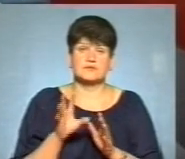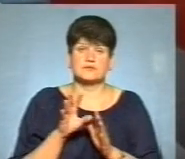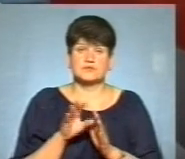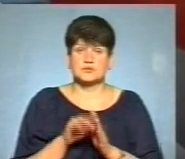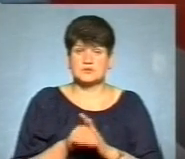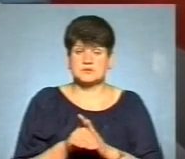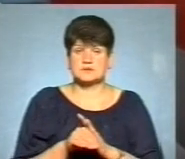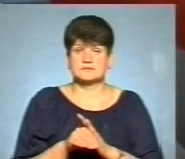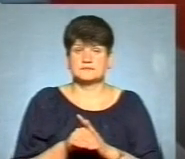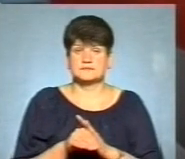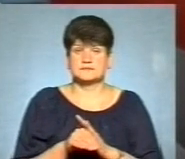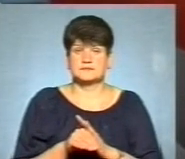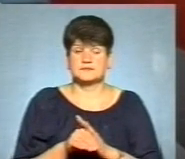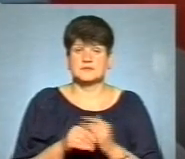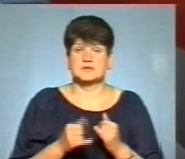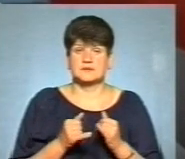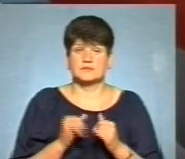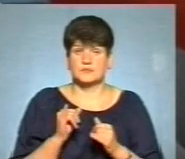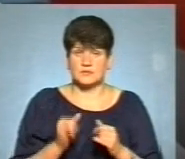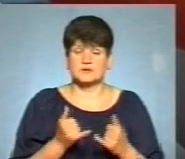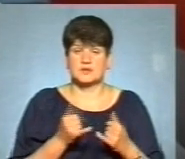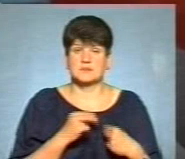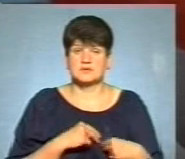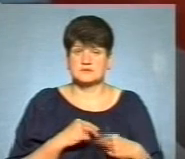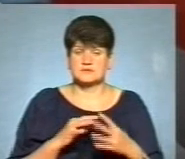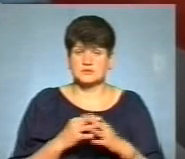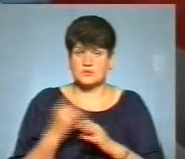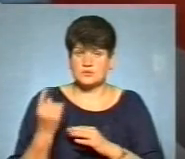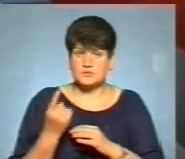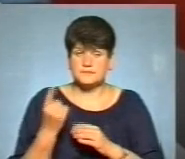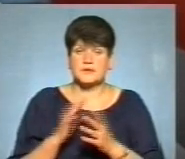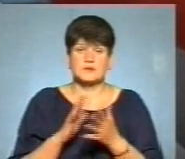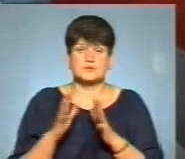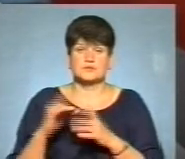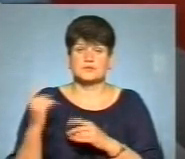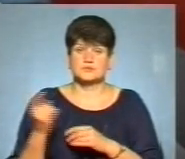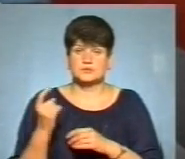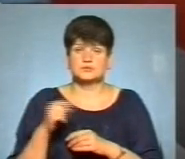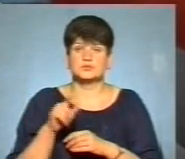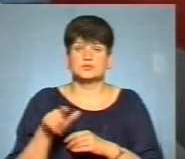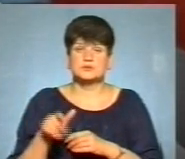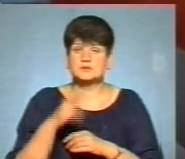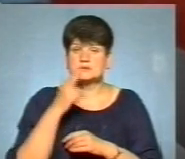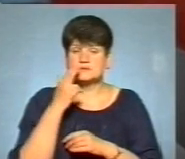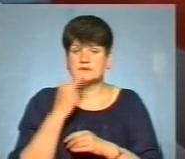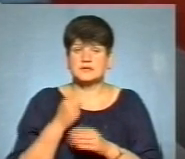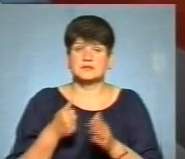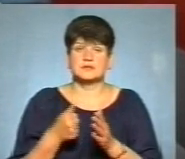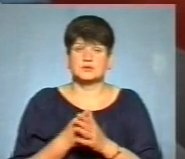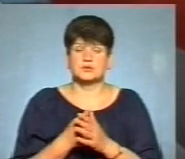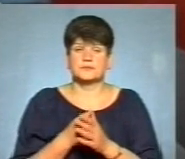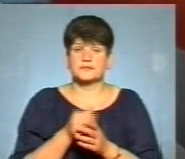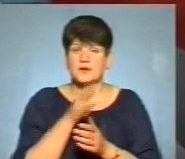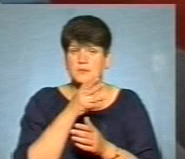сум'ятицю, особливо для працівників сільського господарства, працівників лісового господарства, тому що люди звикли до певних